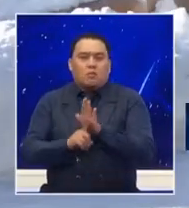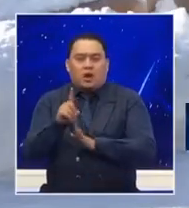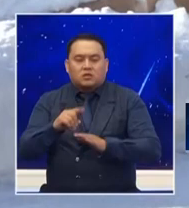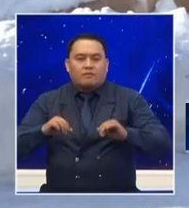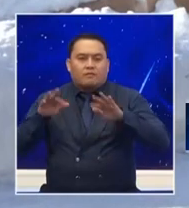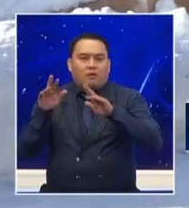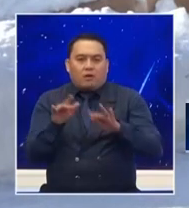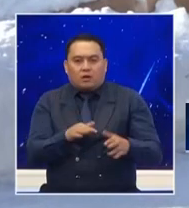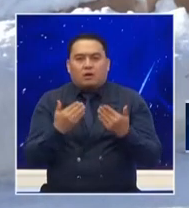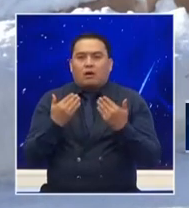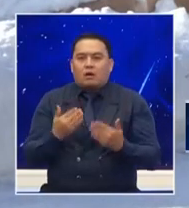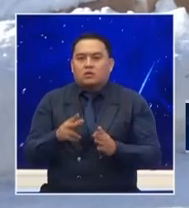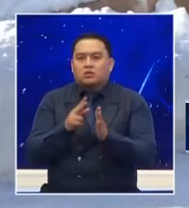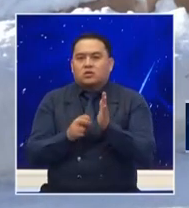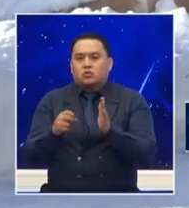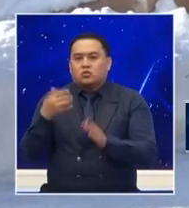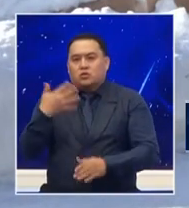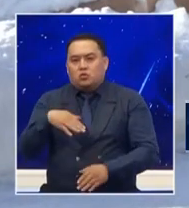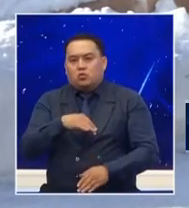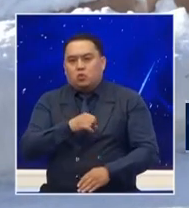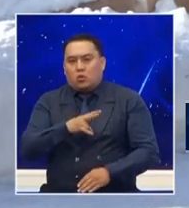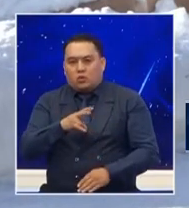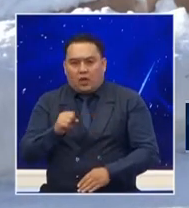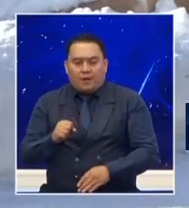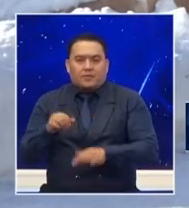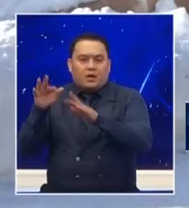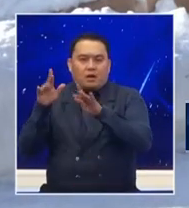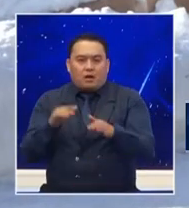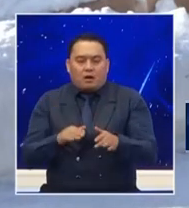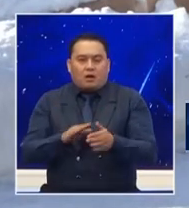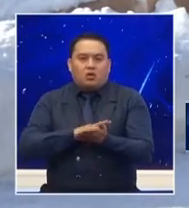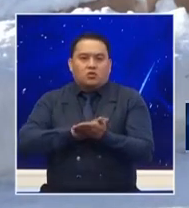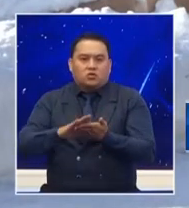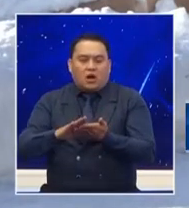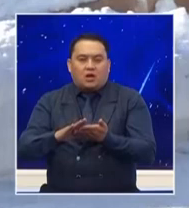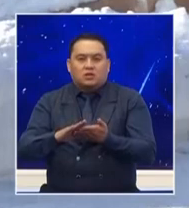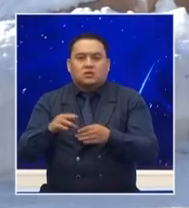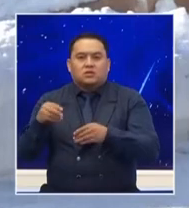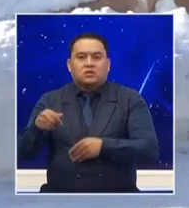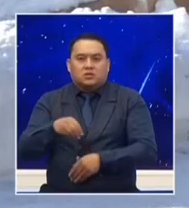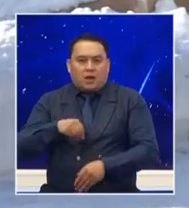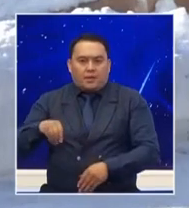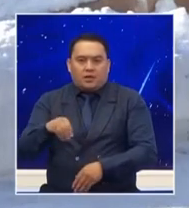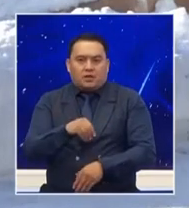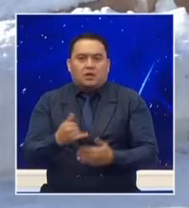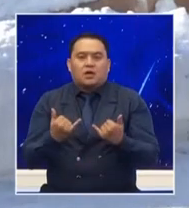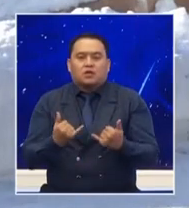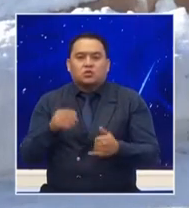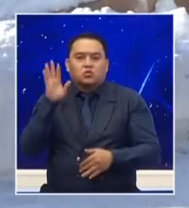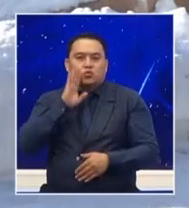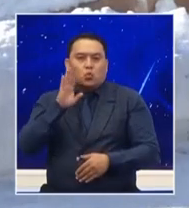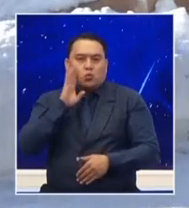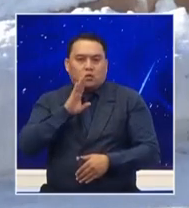қарда қазіргі таңда 850 тонна қар шығарылды. Және 630 тонна инертті материал себілді. Мына судың